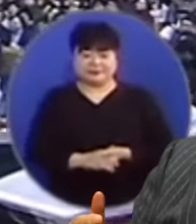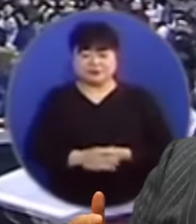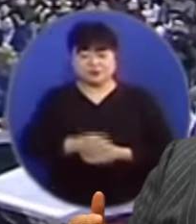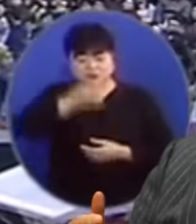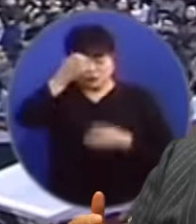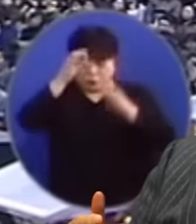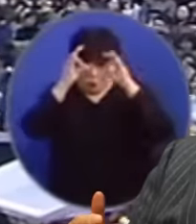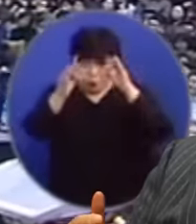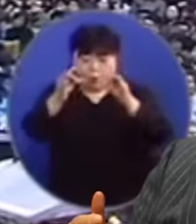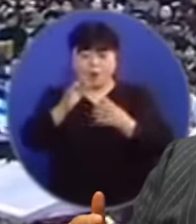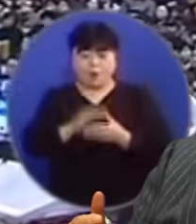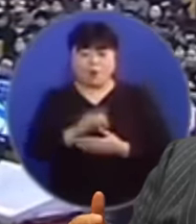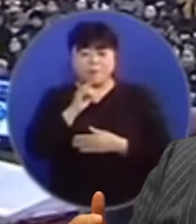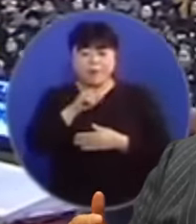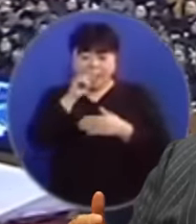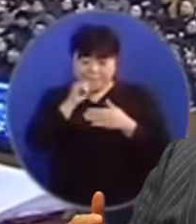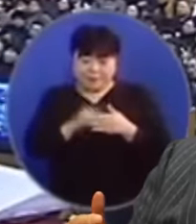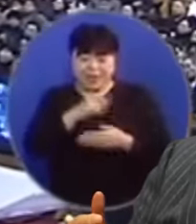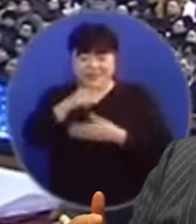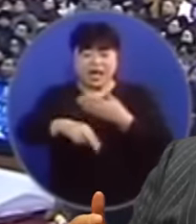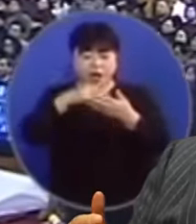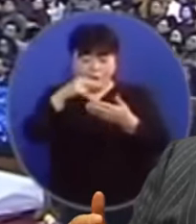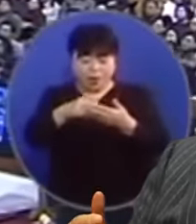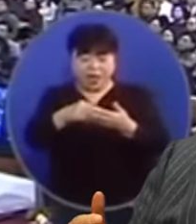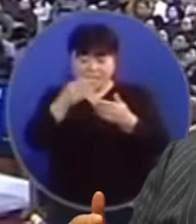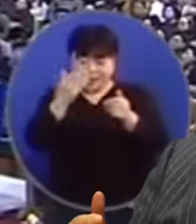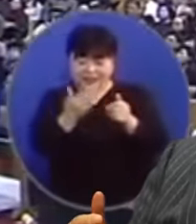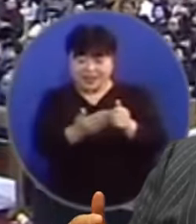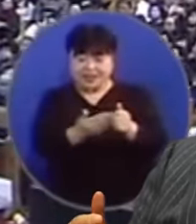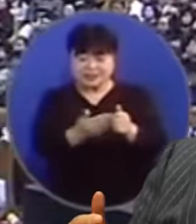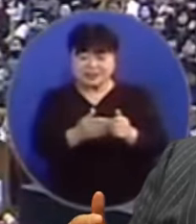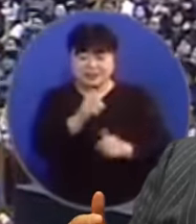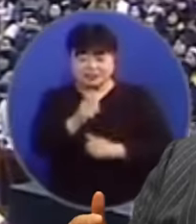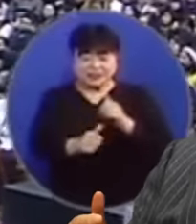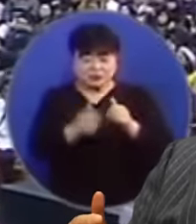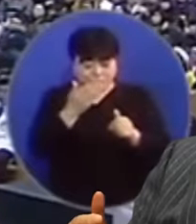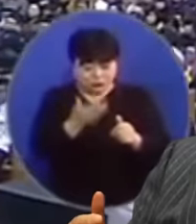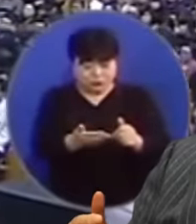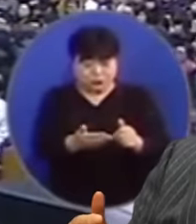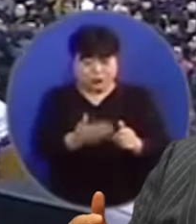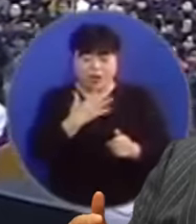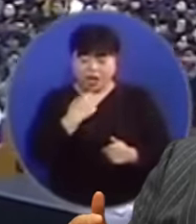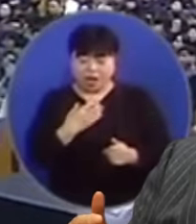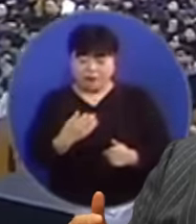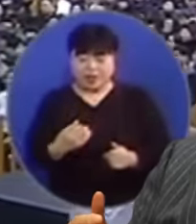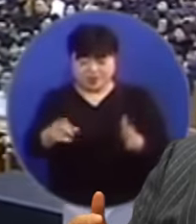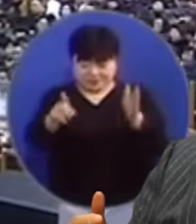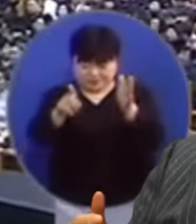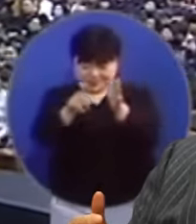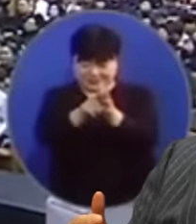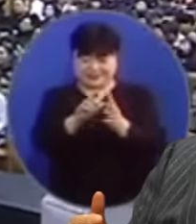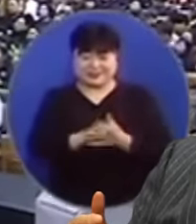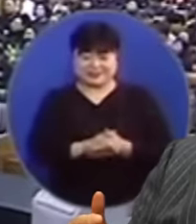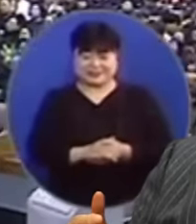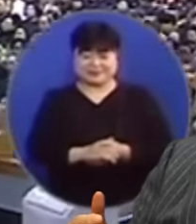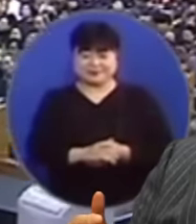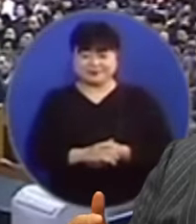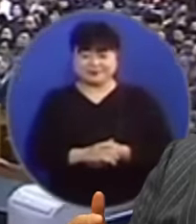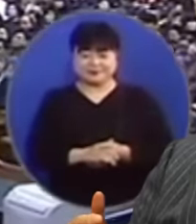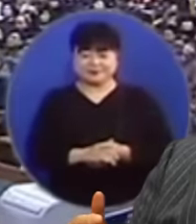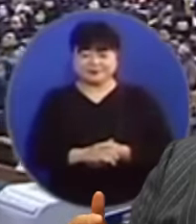꿈을 보고 난 다음에 마음속에 야훼가 자손을 줄 것을 아브라함은 믿었습니다.